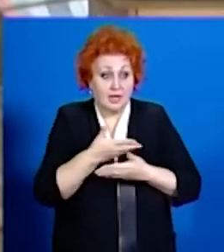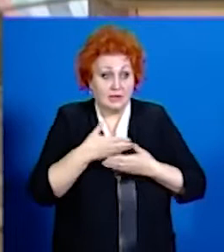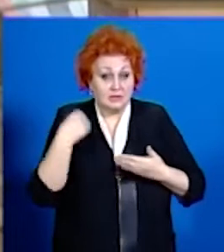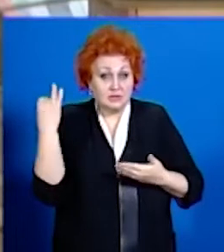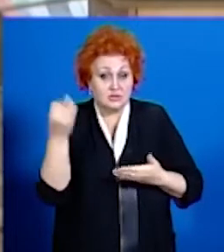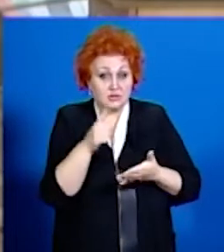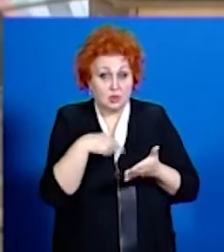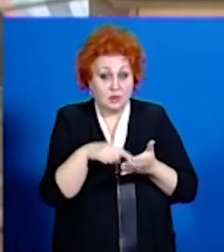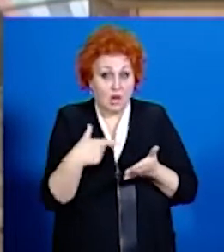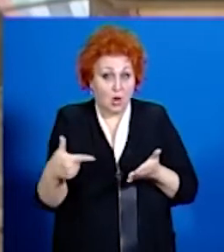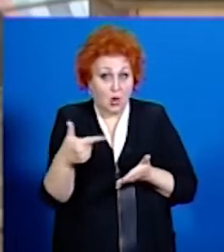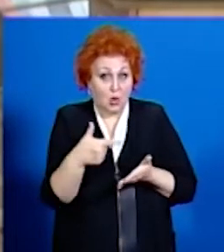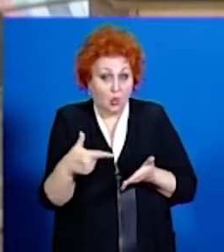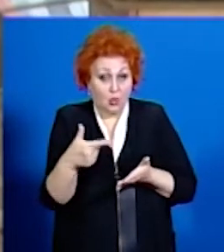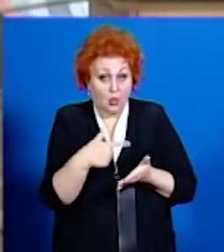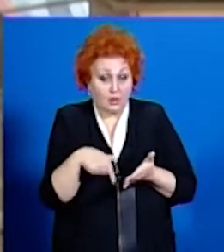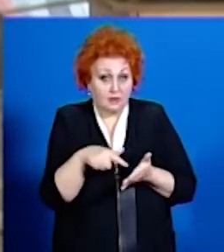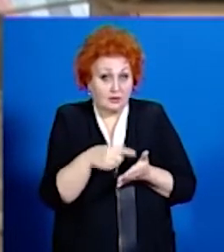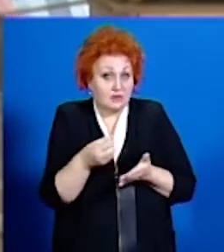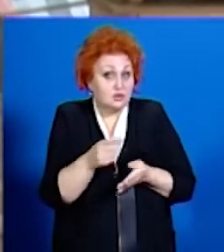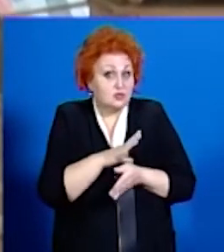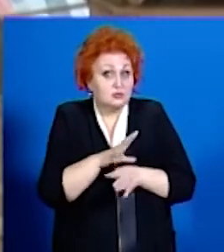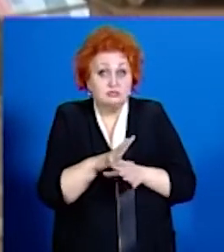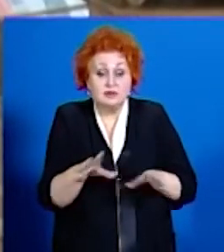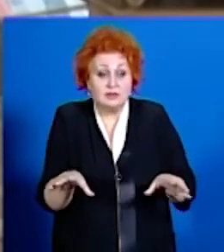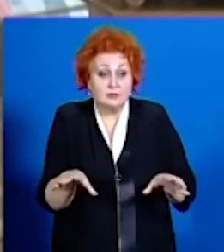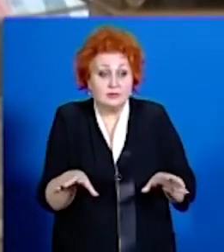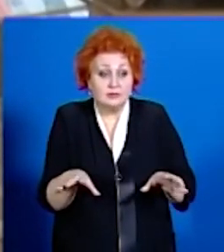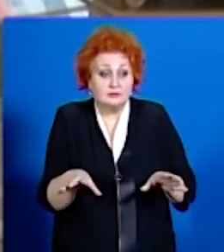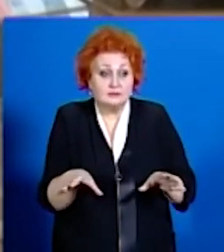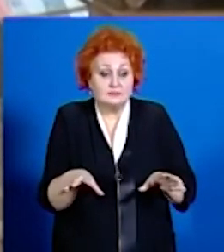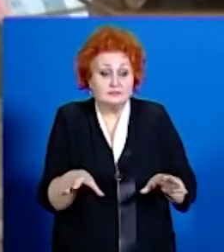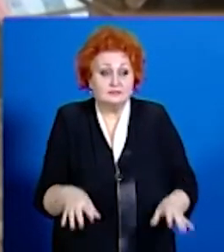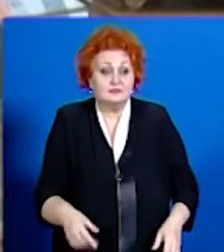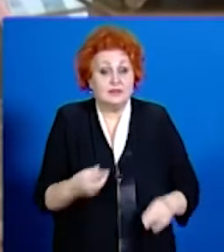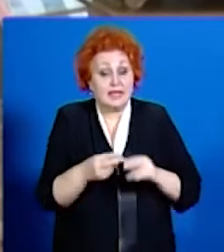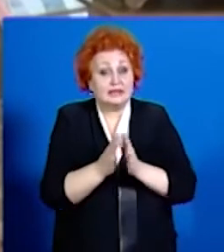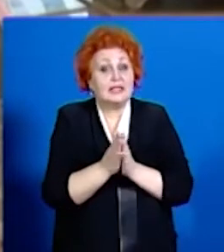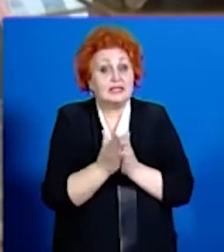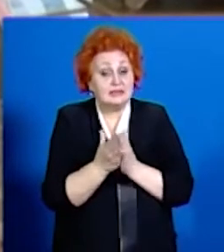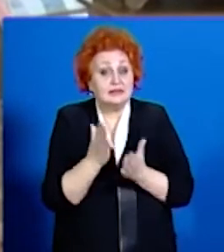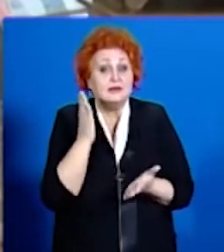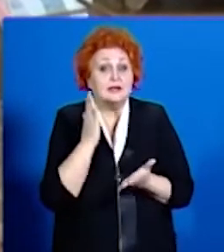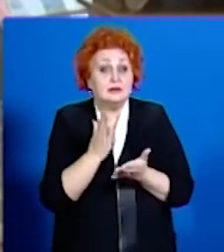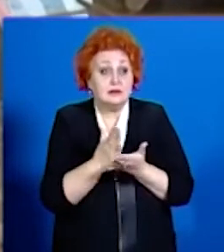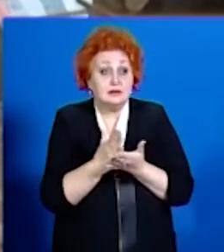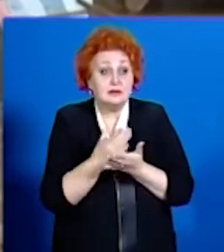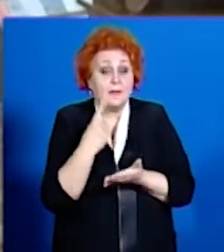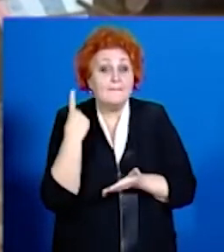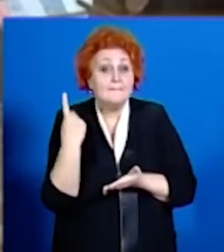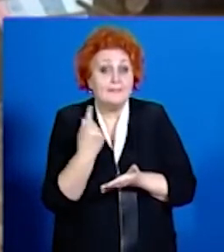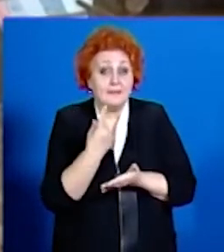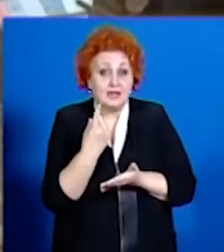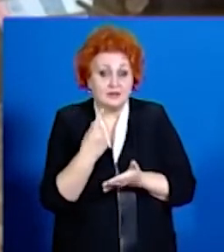истории нашего города подобного труда еще не издавалось. Вот. Эта книга является в